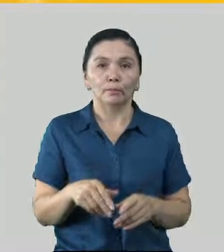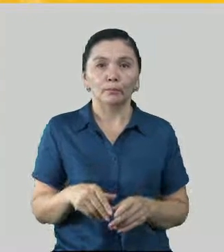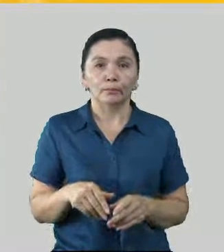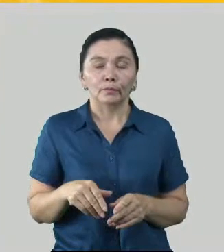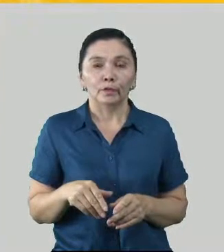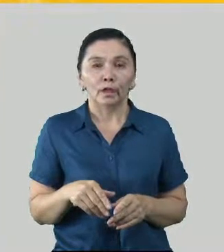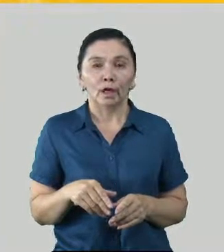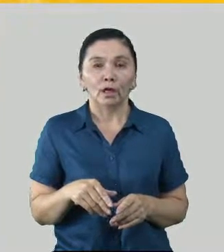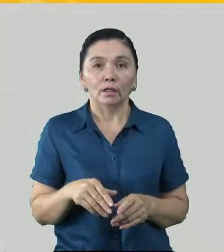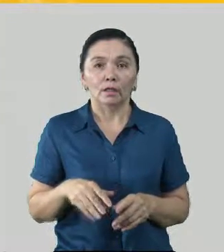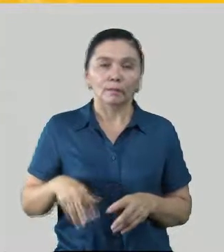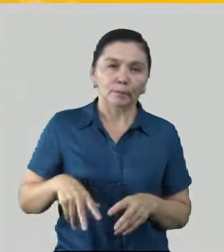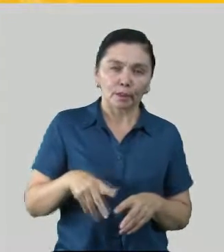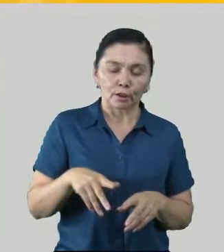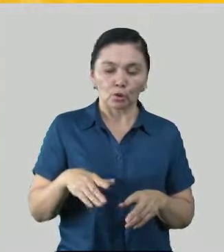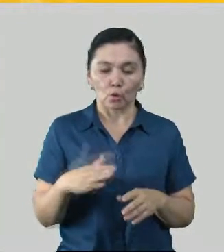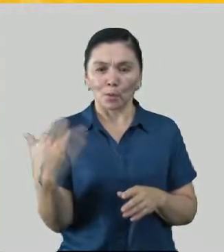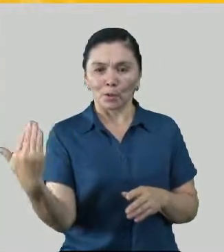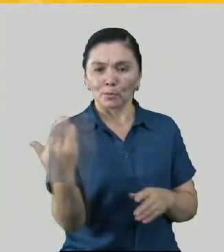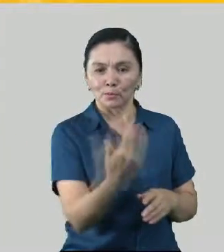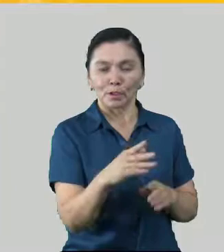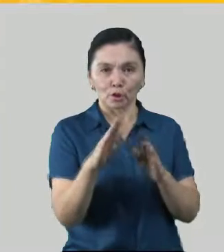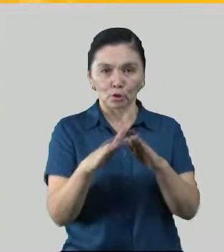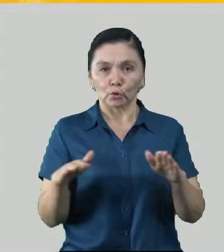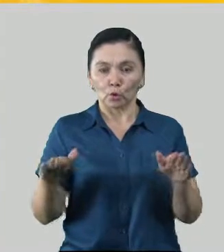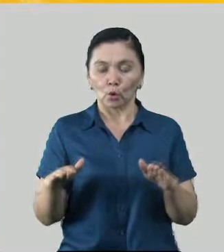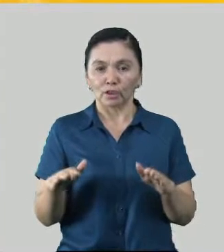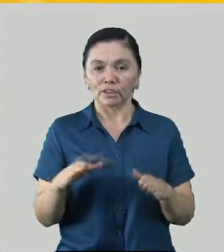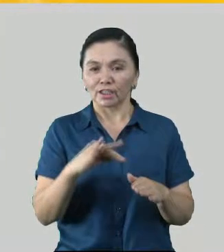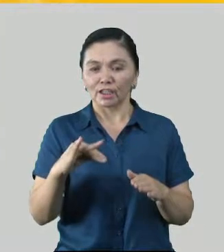елочек и цифры назовем.